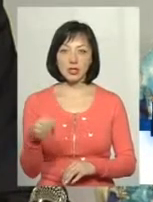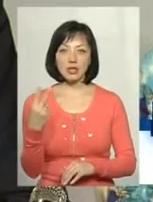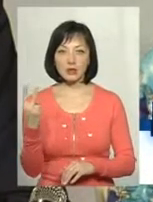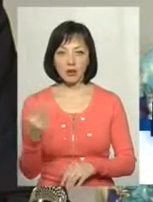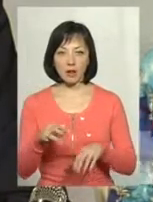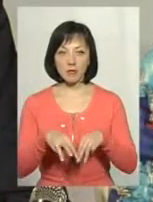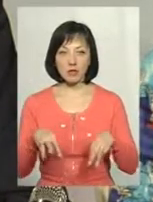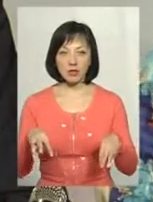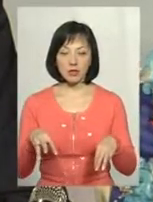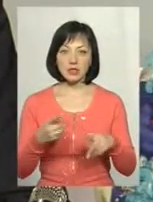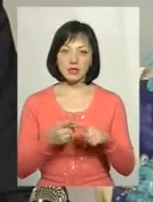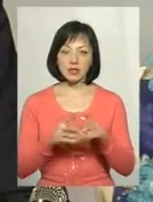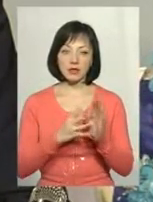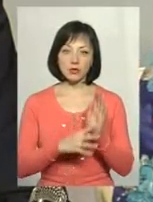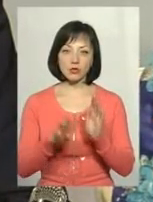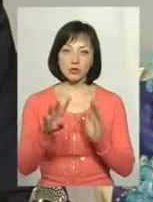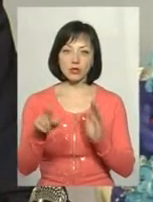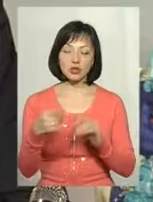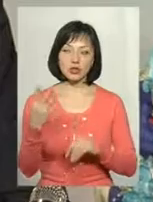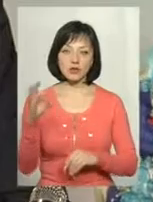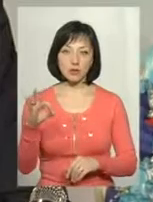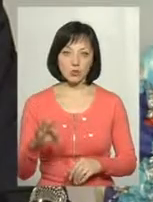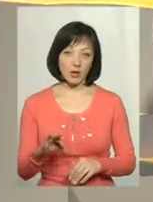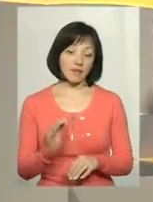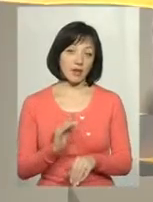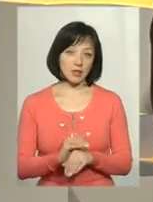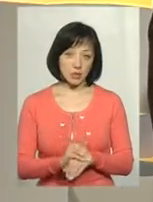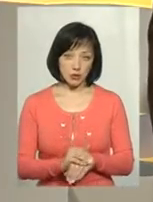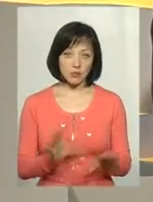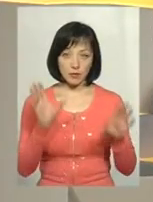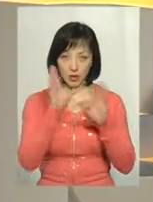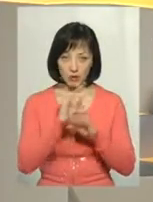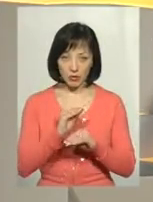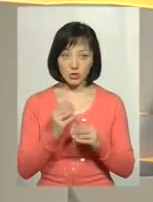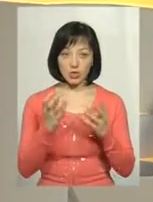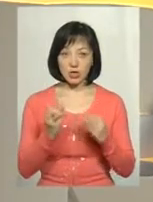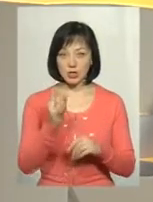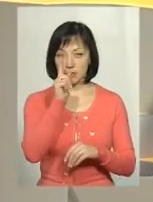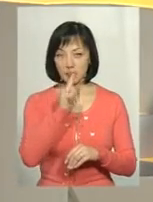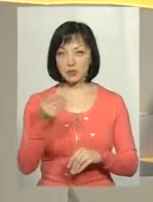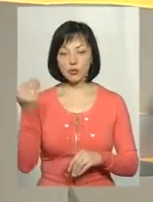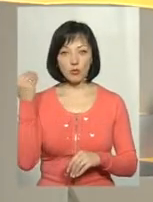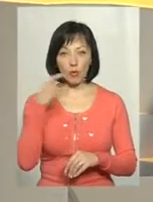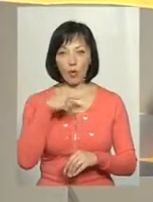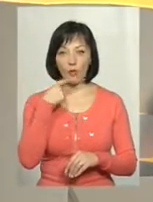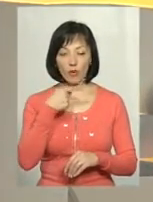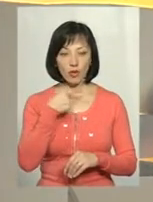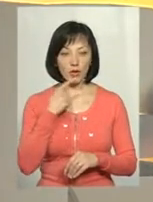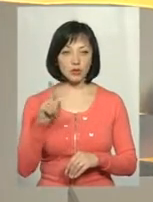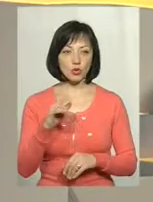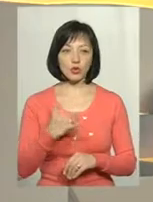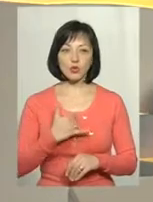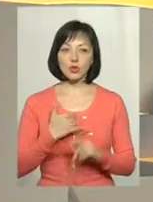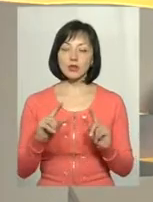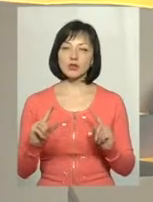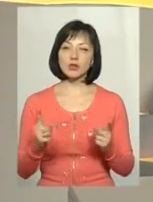гривень. Або 94,4%. Тобто фактично вдалося, тому що ще місяць тому ми говорили про те, що в нас